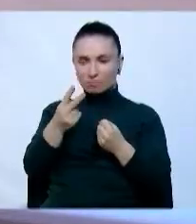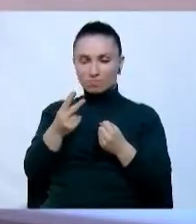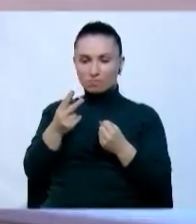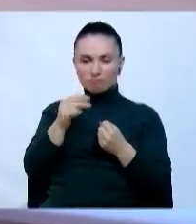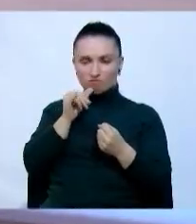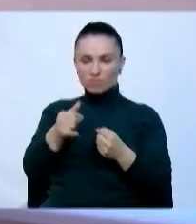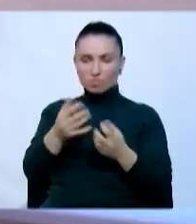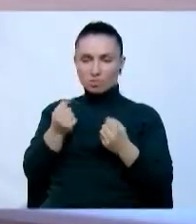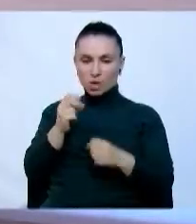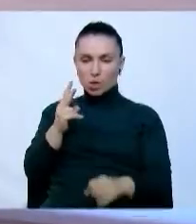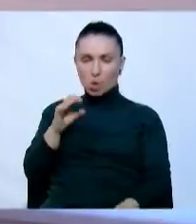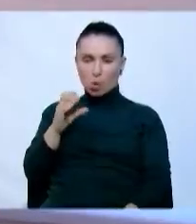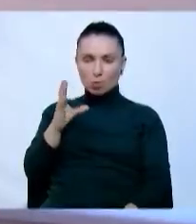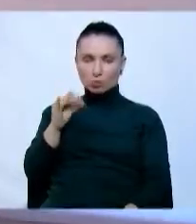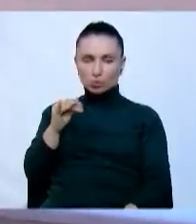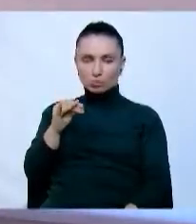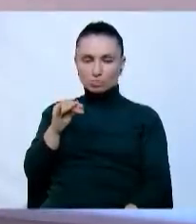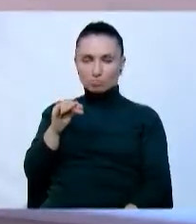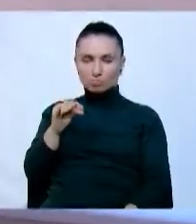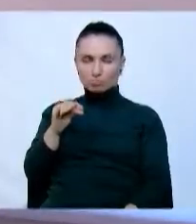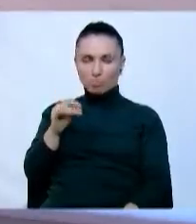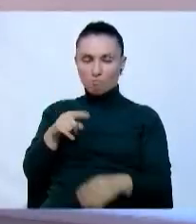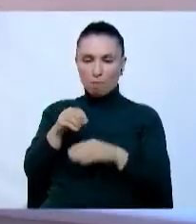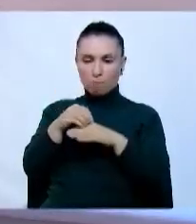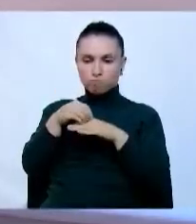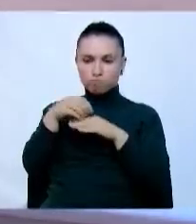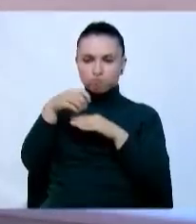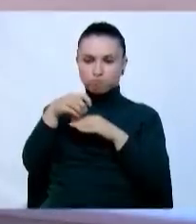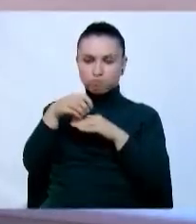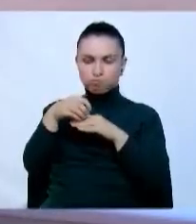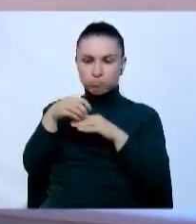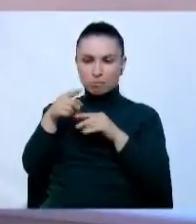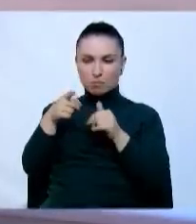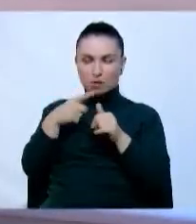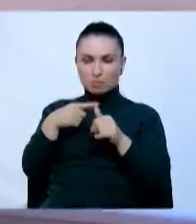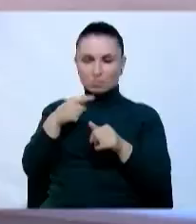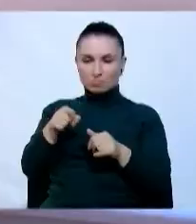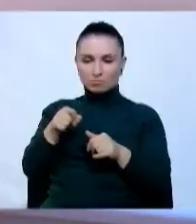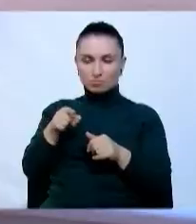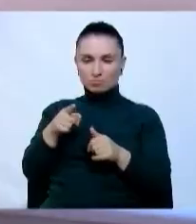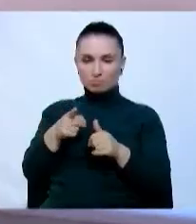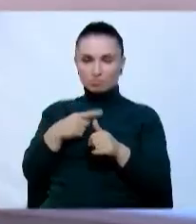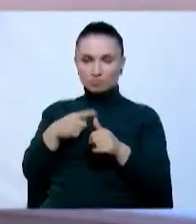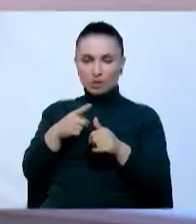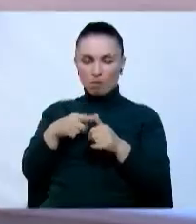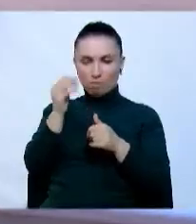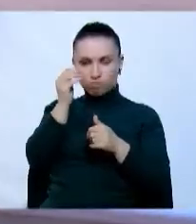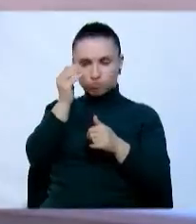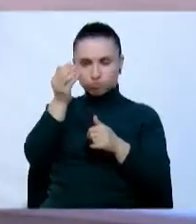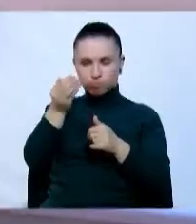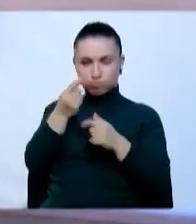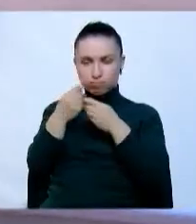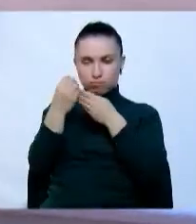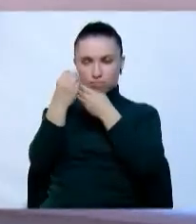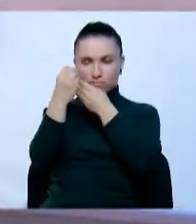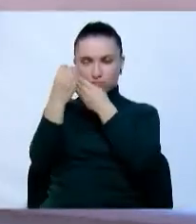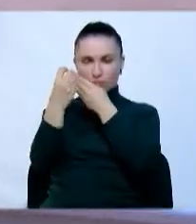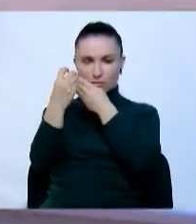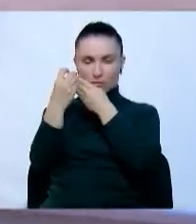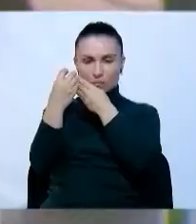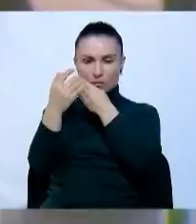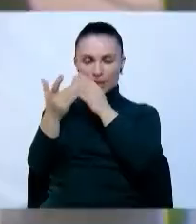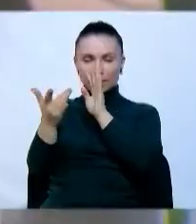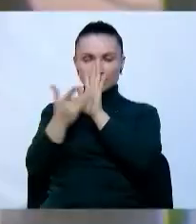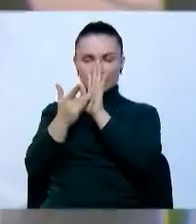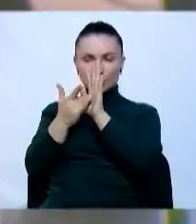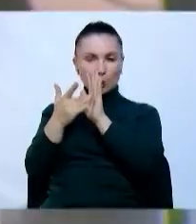ჩამოყალიბებას. და ეს კონუსი ამოზნექილობას, დიახ, ეს კონუსი გახლავთ დეცენტრირებული. ოპერაციები, რომლებიც სტარდება, ანუ იდეალურად ცენტრში